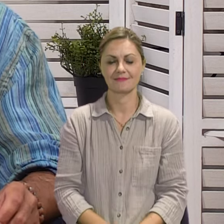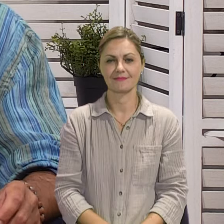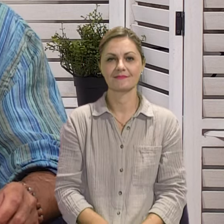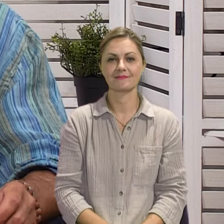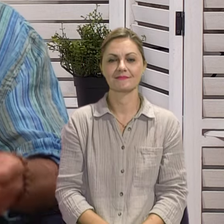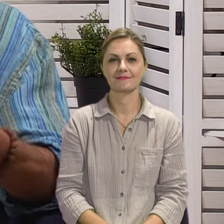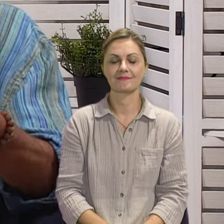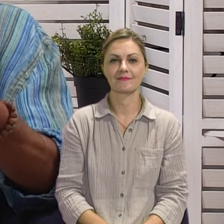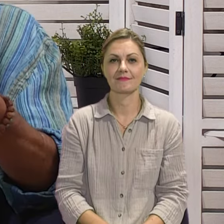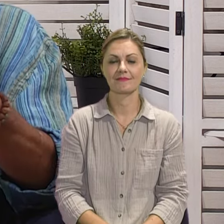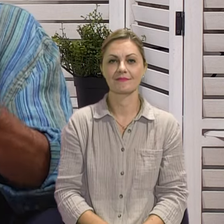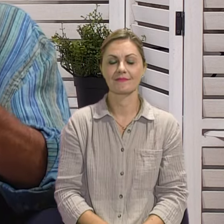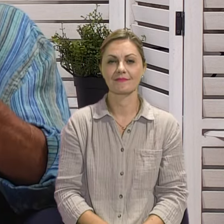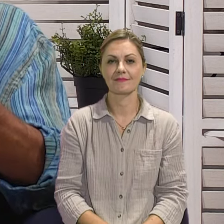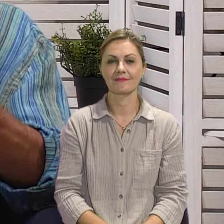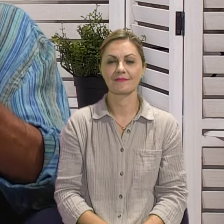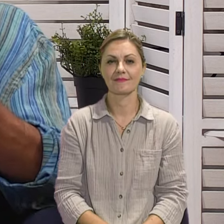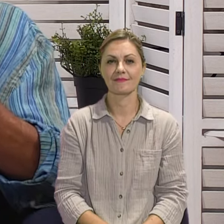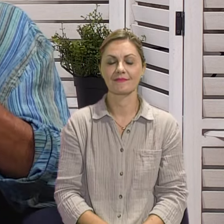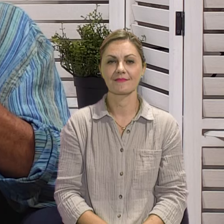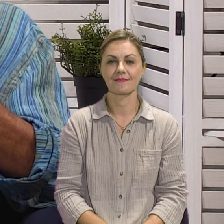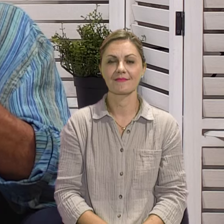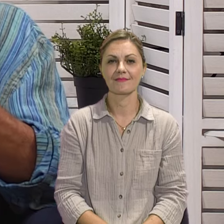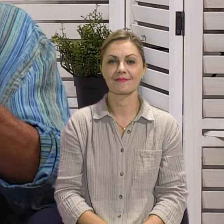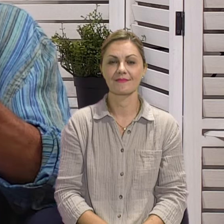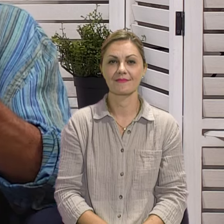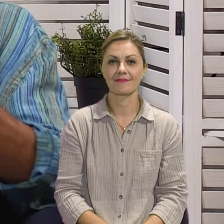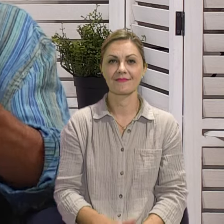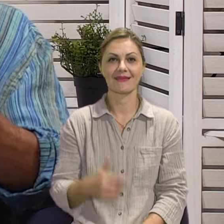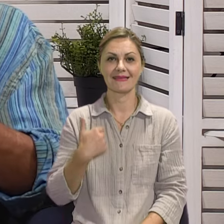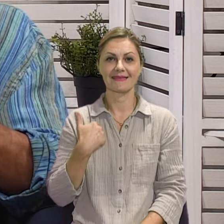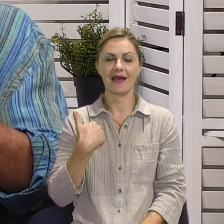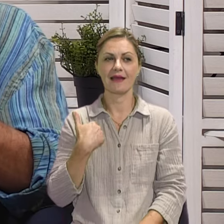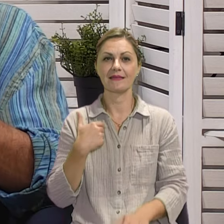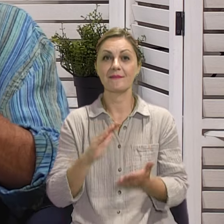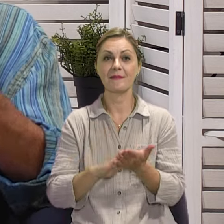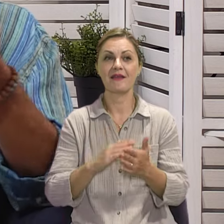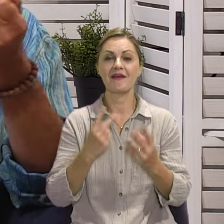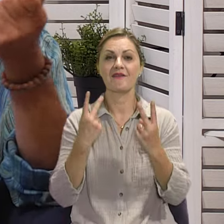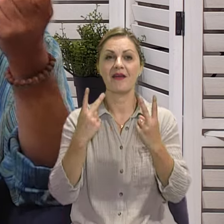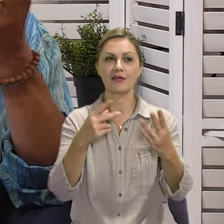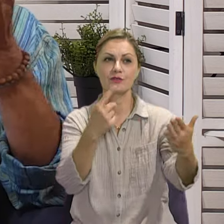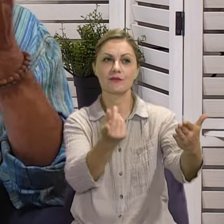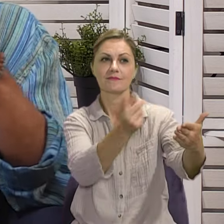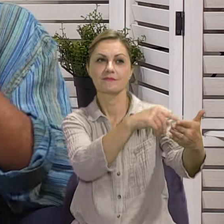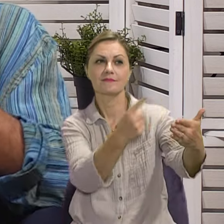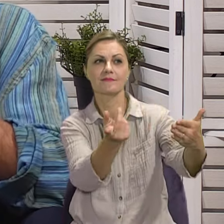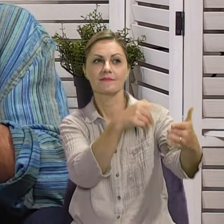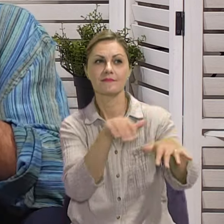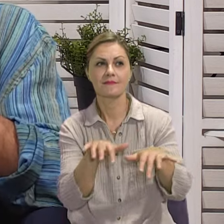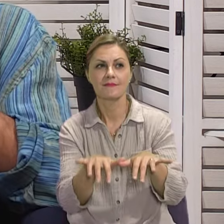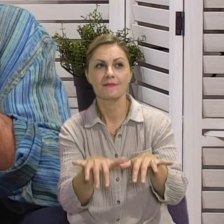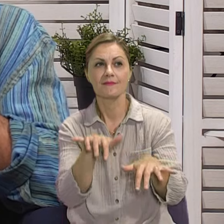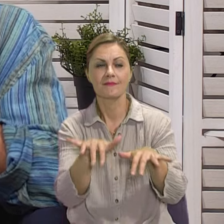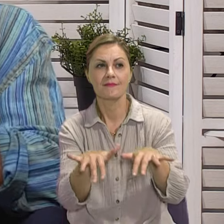u tome. Evo vidiš, sad sam mu našao tračnicu. I on je moj kompozitor, tako da, kako bi vam